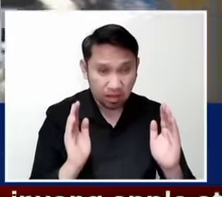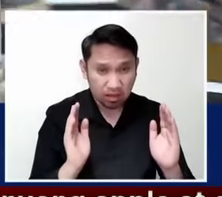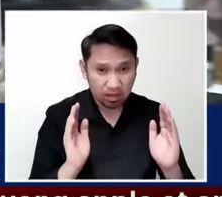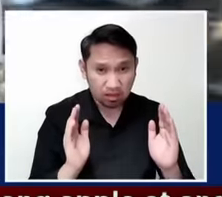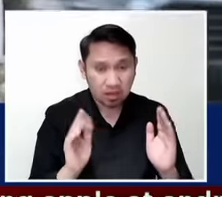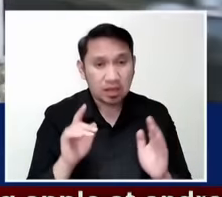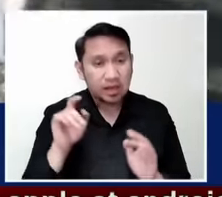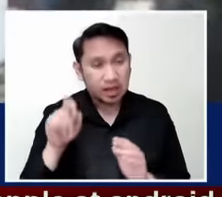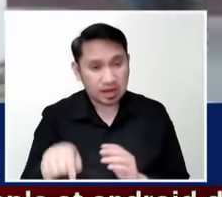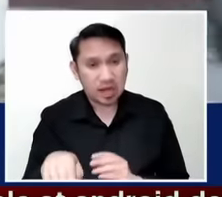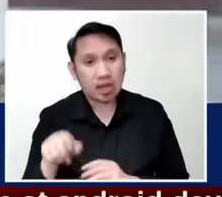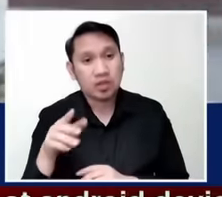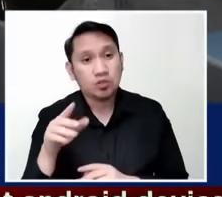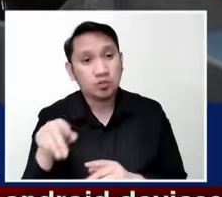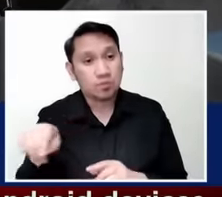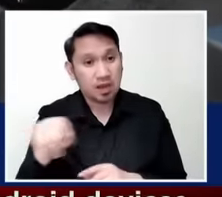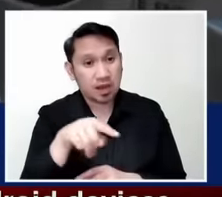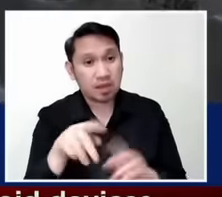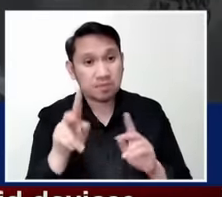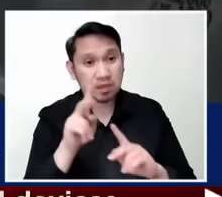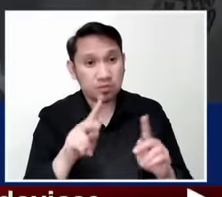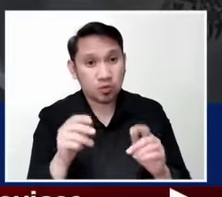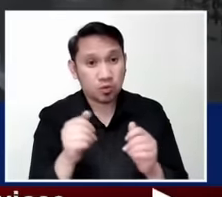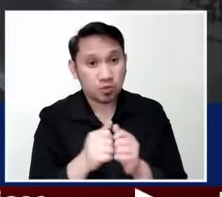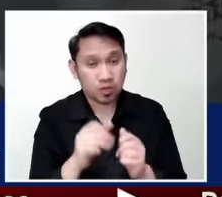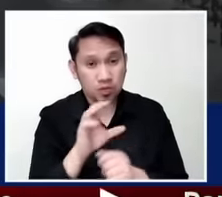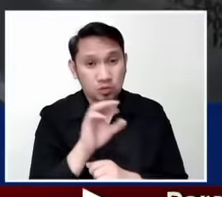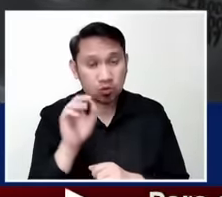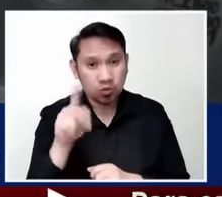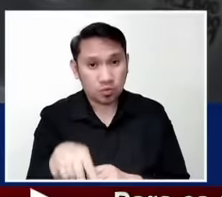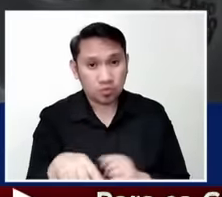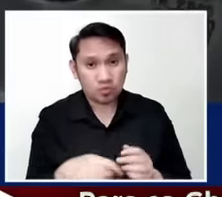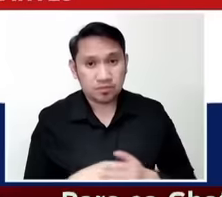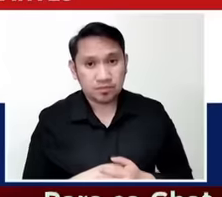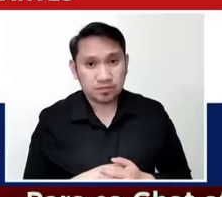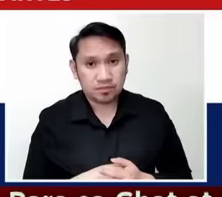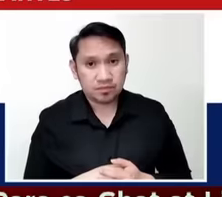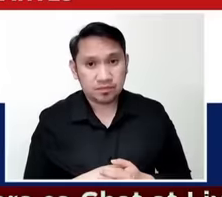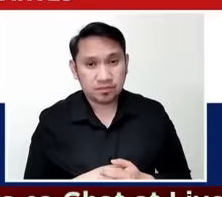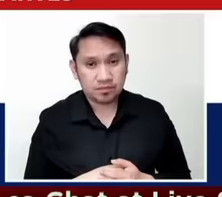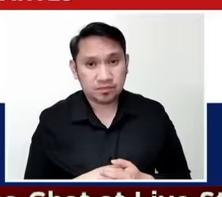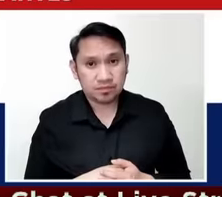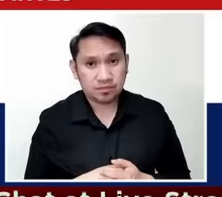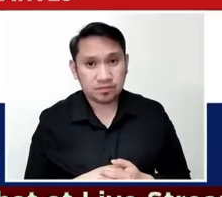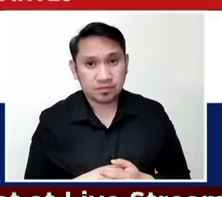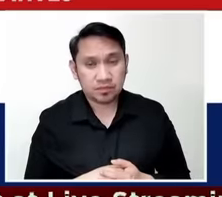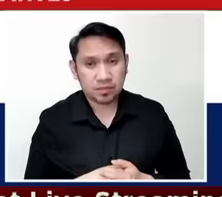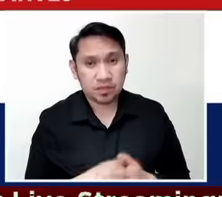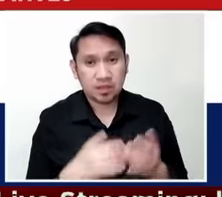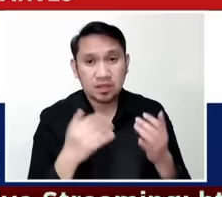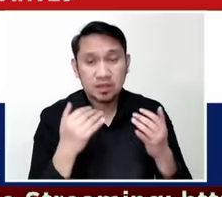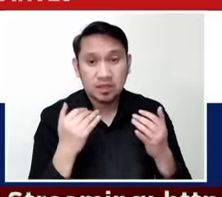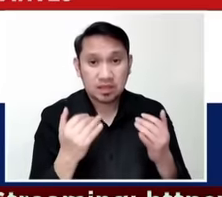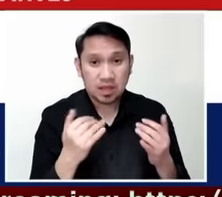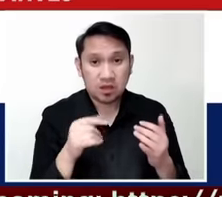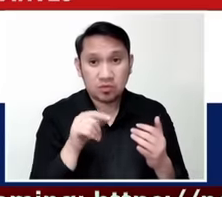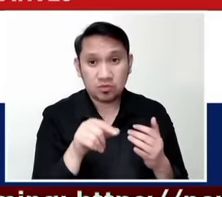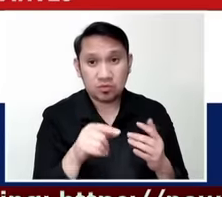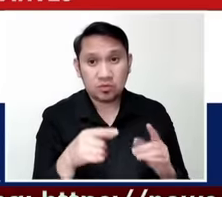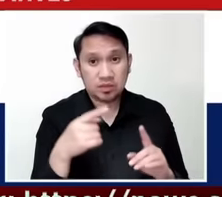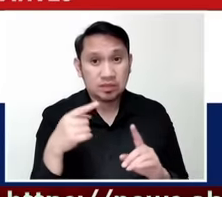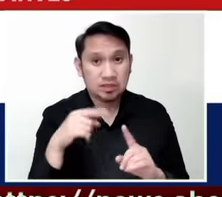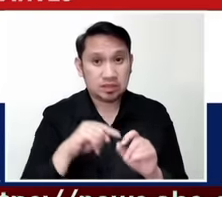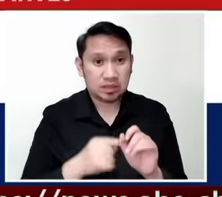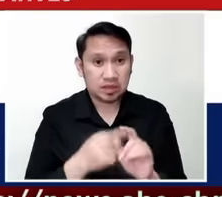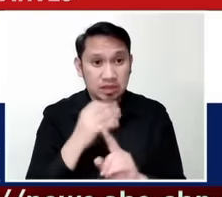na ang sasalo sa mga ruta ng mga hindi nakapag-consolidate. Yung mga operator, pagdating nga ng February